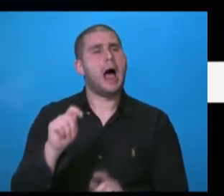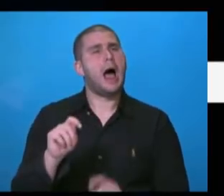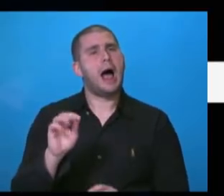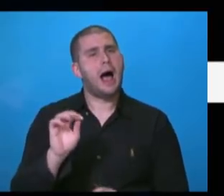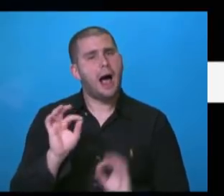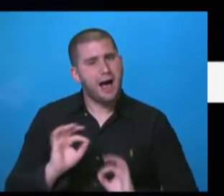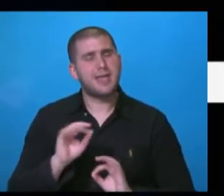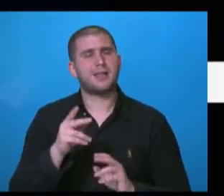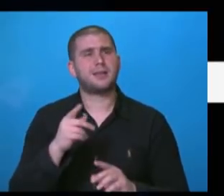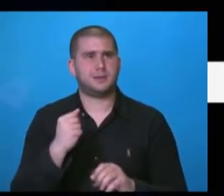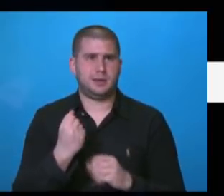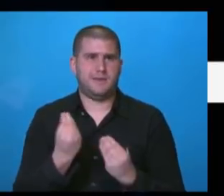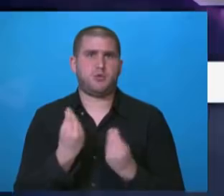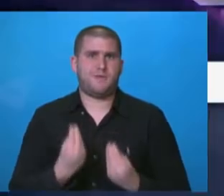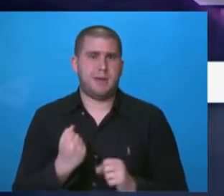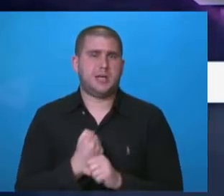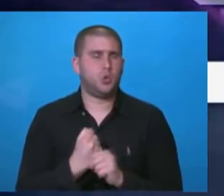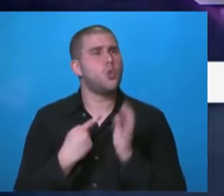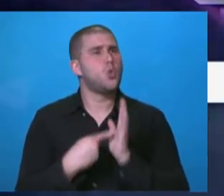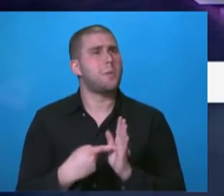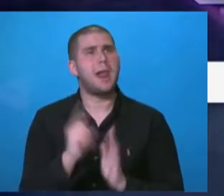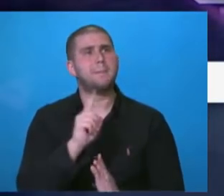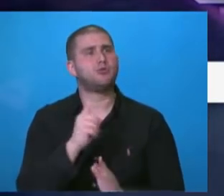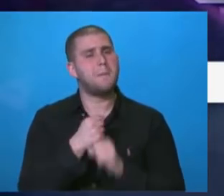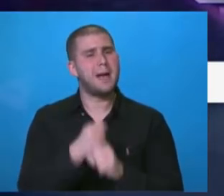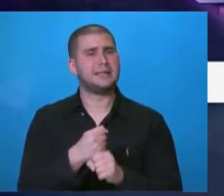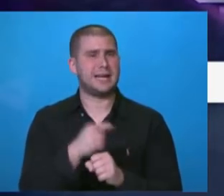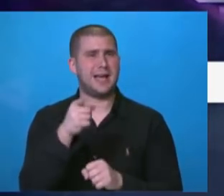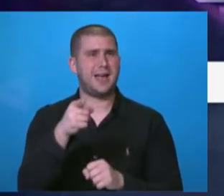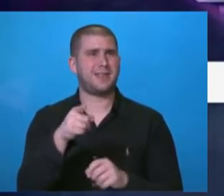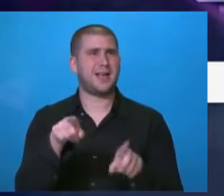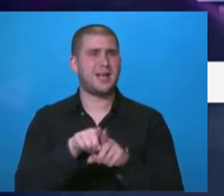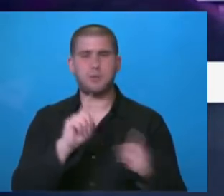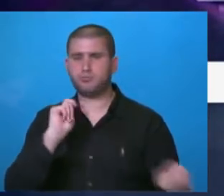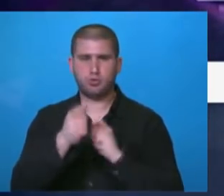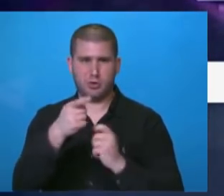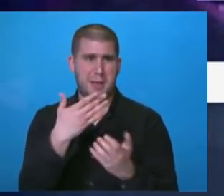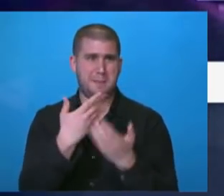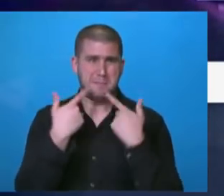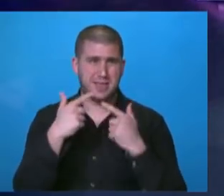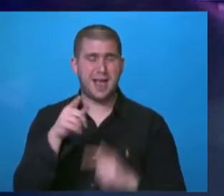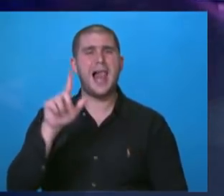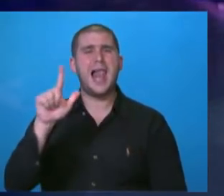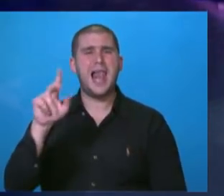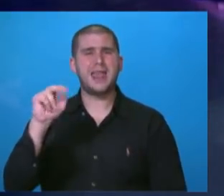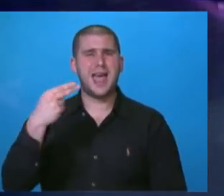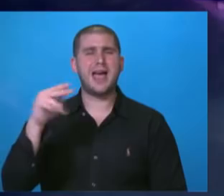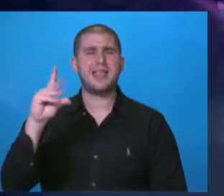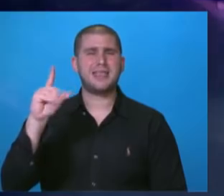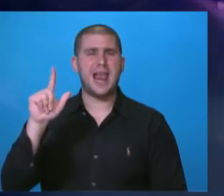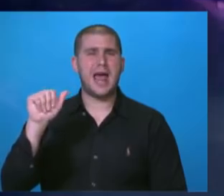עשו הרבה דברים טובים בעשור האחרון. אז הנה דוגמה אחת אולי למי שמייצג טוב את הפיוז'ן הזה שאתה נכון. מתאר, לאנה דל ריי. כן,